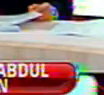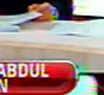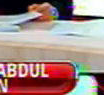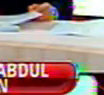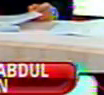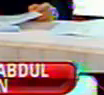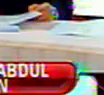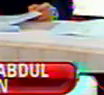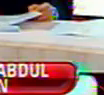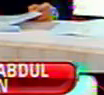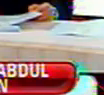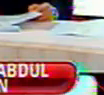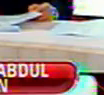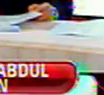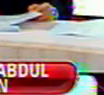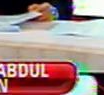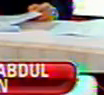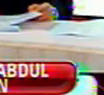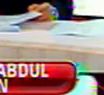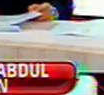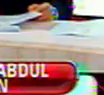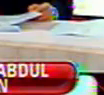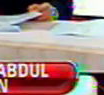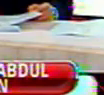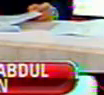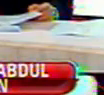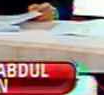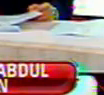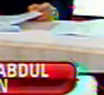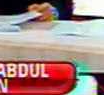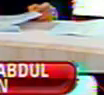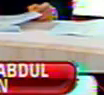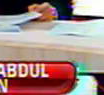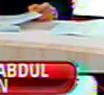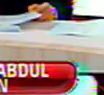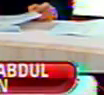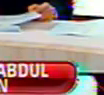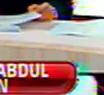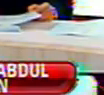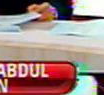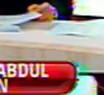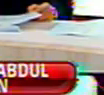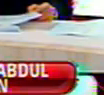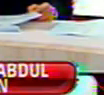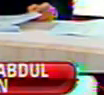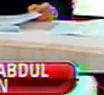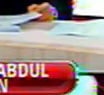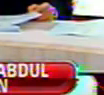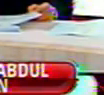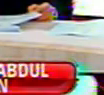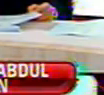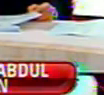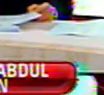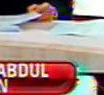dijangka tamat 30 April ini. Penolong Pengerus Besar Jabatan Komunikasi Korporat dan Hal Ehwal Awam Syabas, Priscilla Alfred Daran